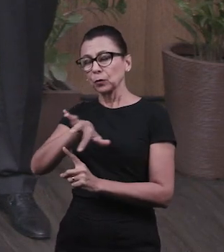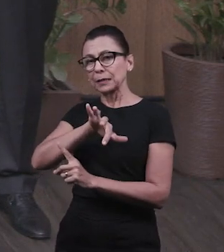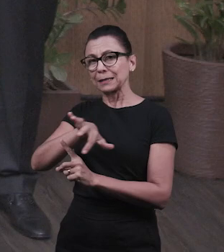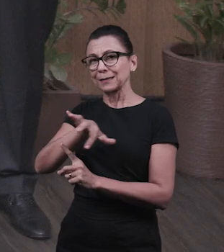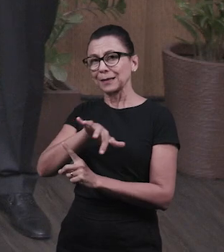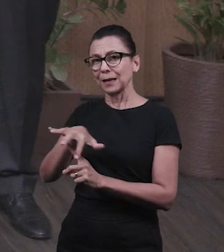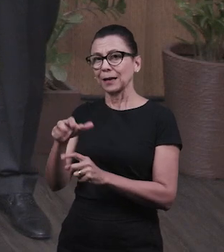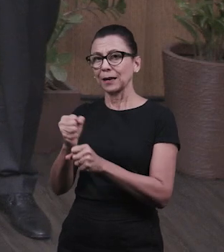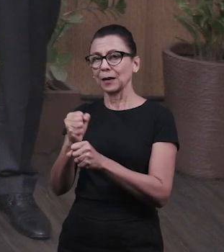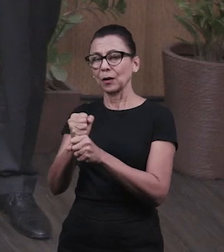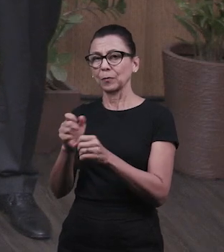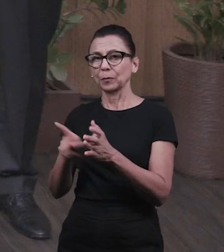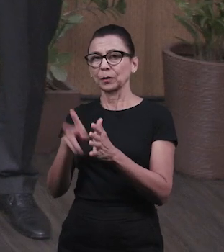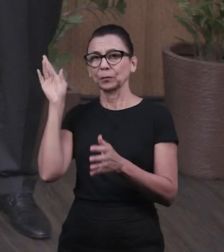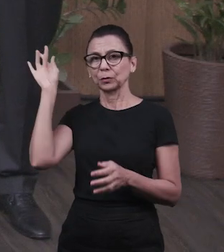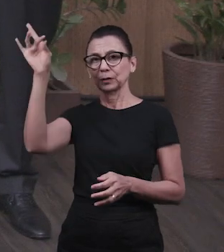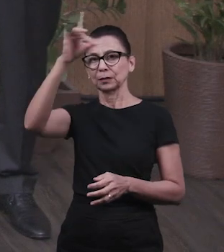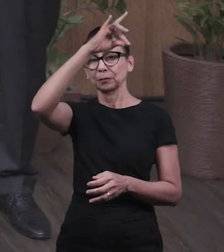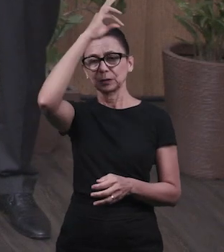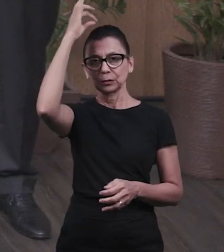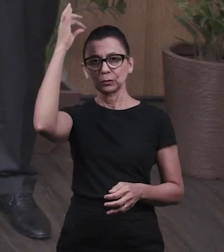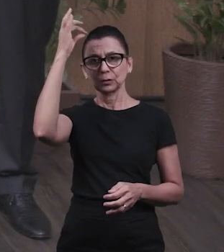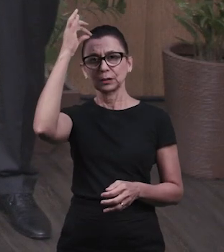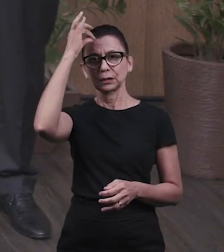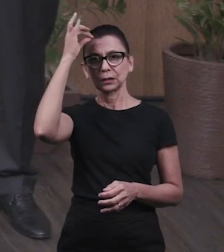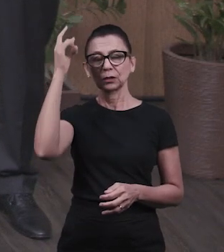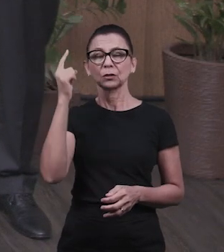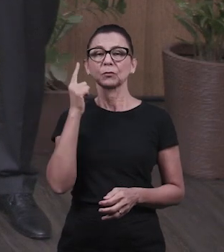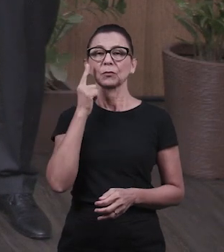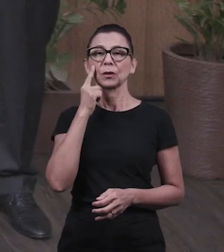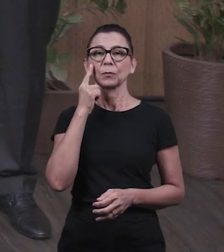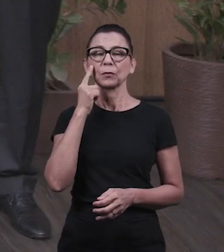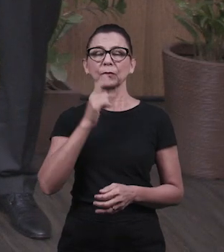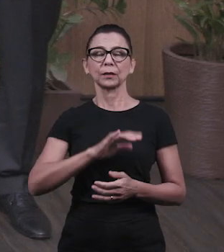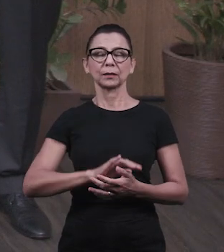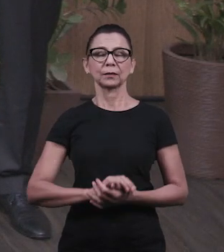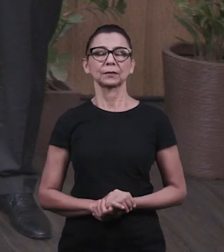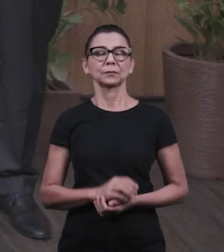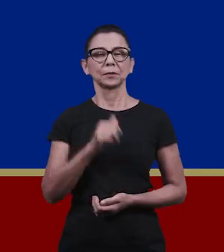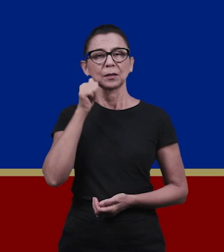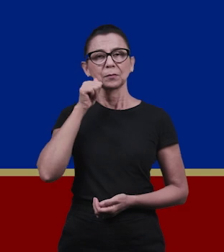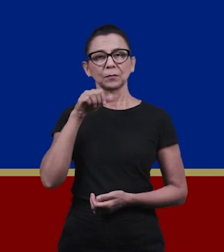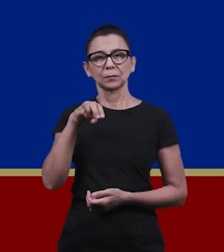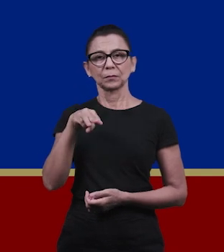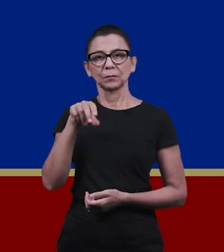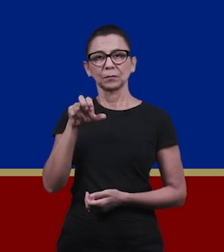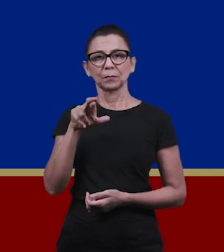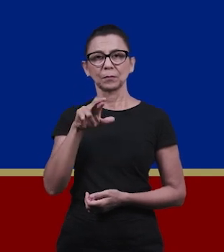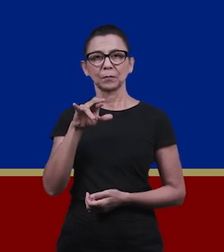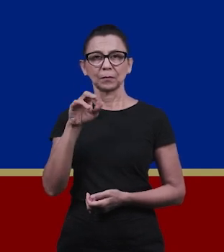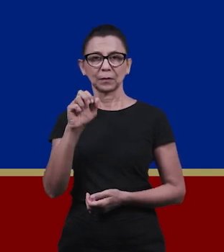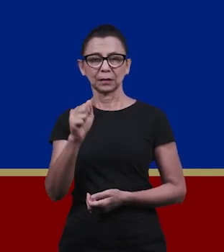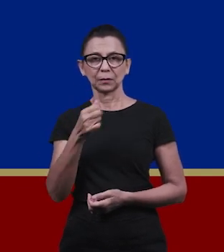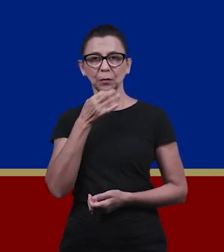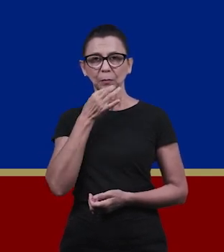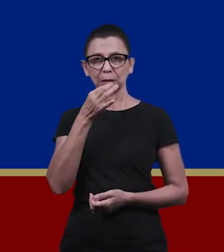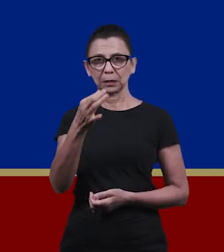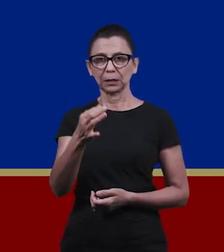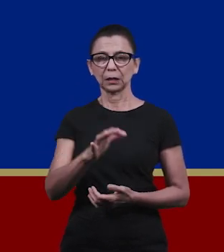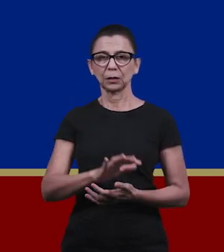Посмотрите, что написала нам сестра Мария де Фрейтас из города Домингс-Мартин, штат Эспириту-Санту. Зангел Мария де